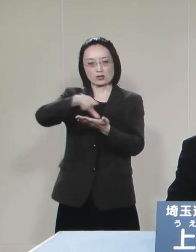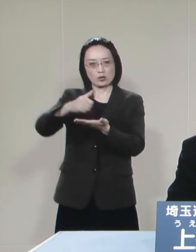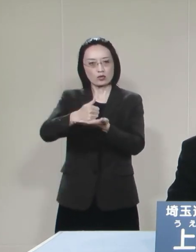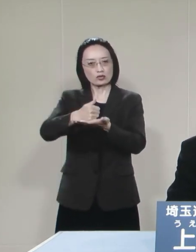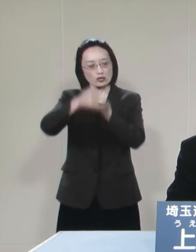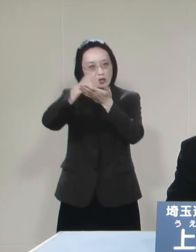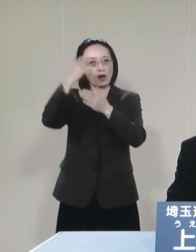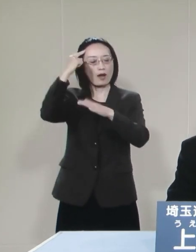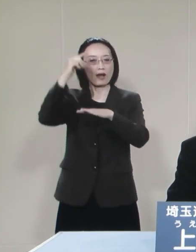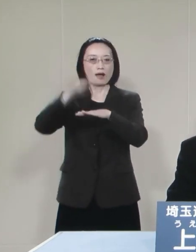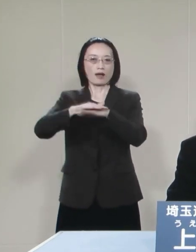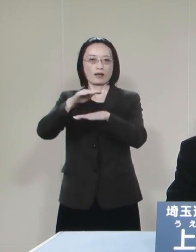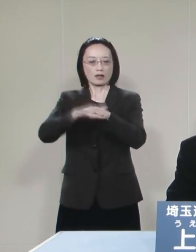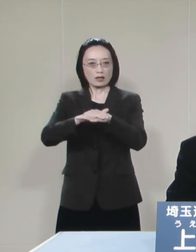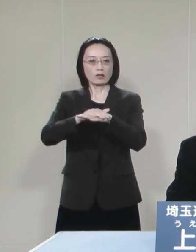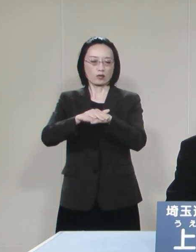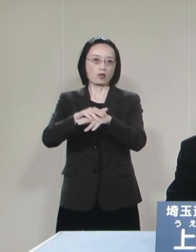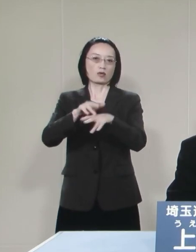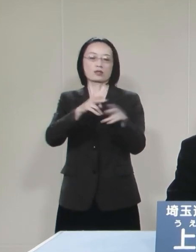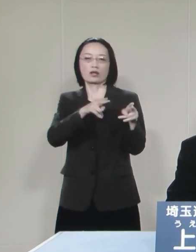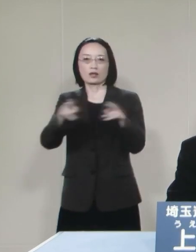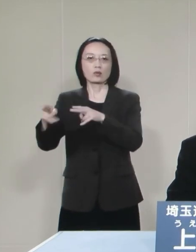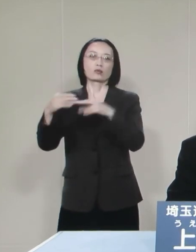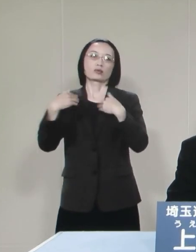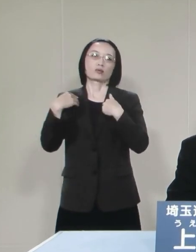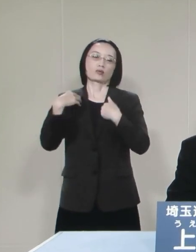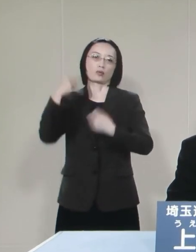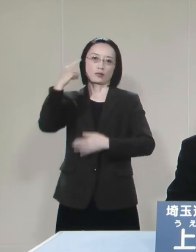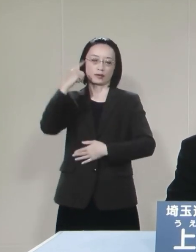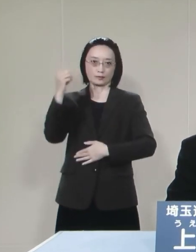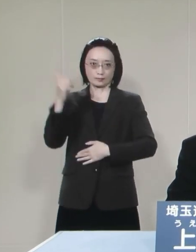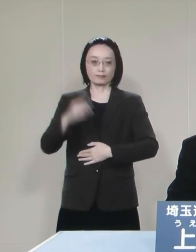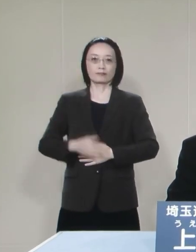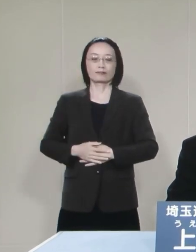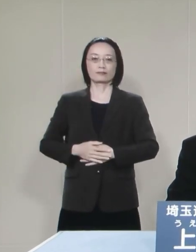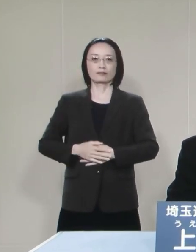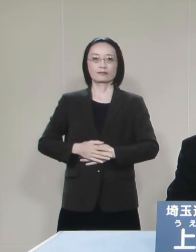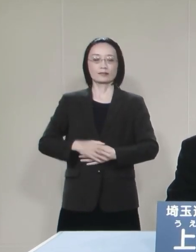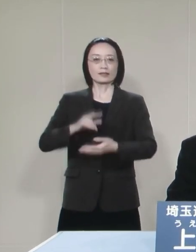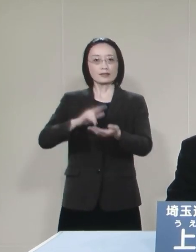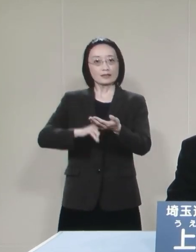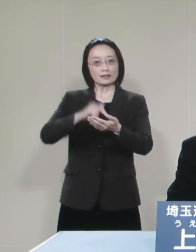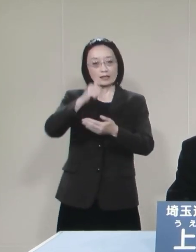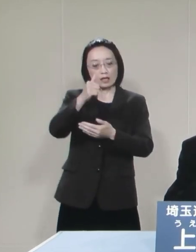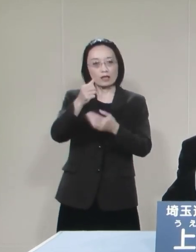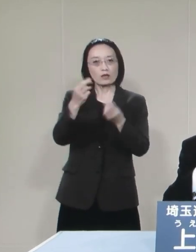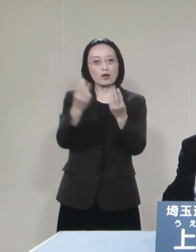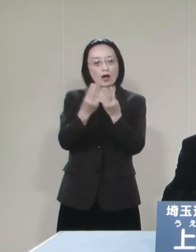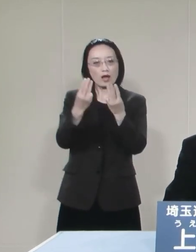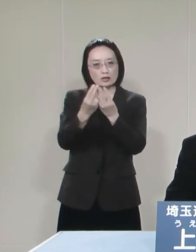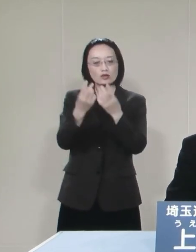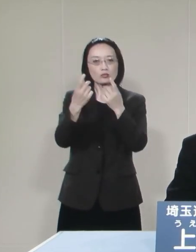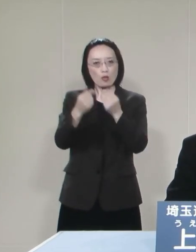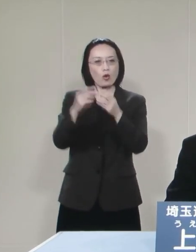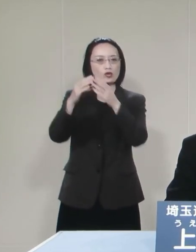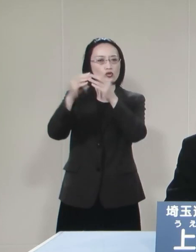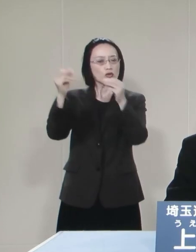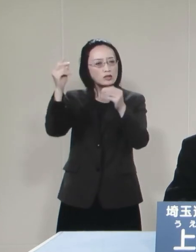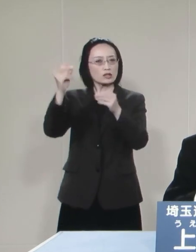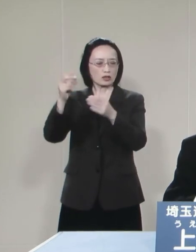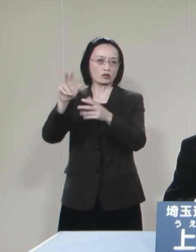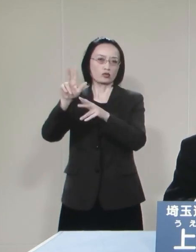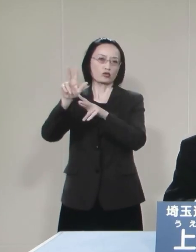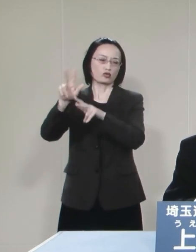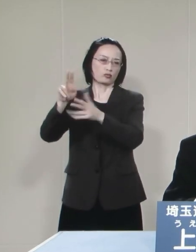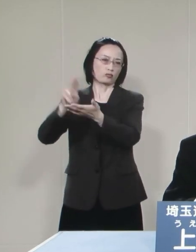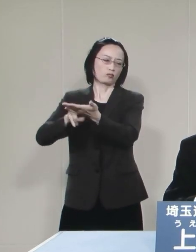で制度として改めるべきだと思っています。医師の確保についても国ががんじがらめに占